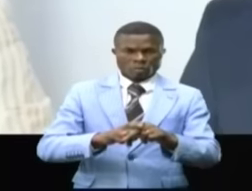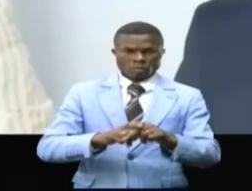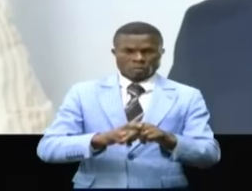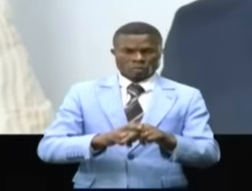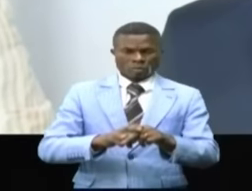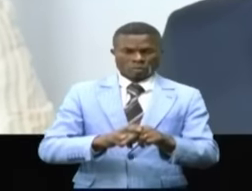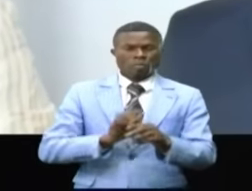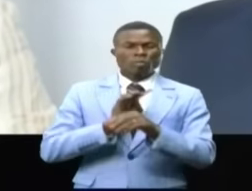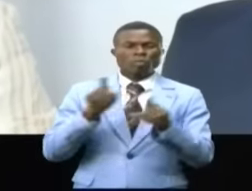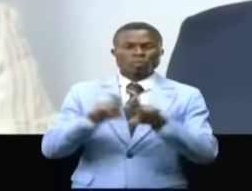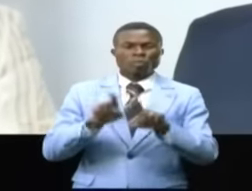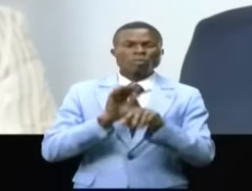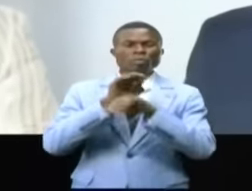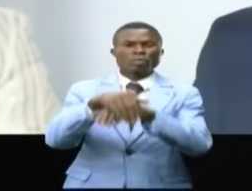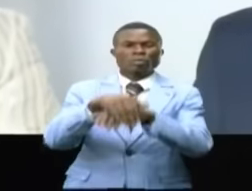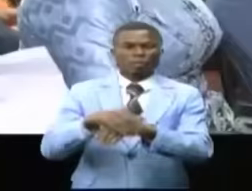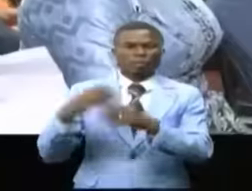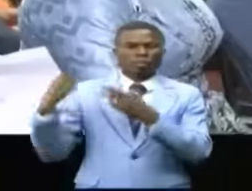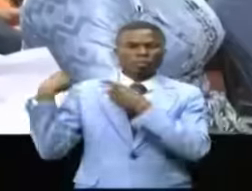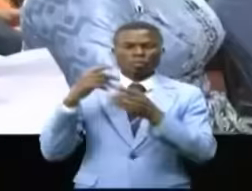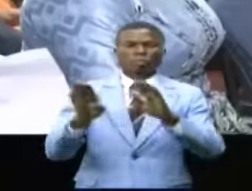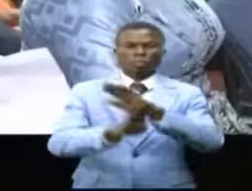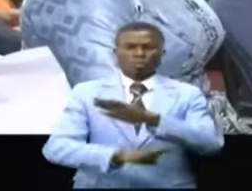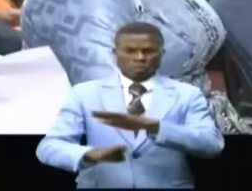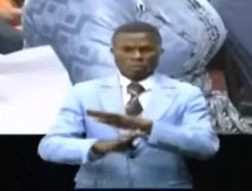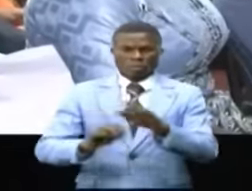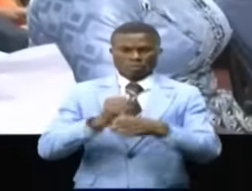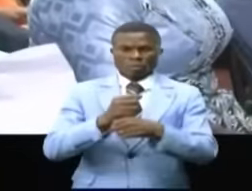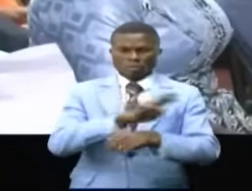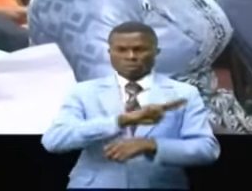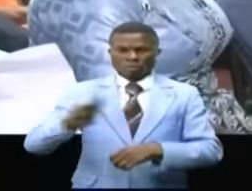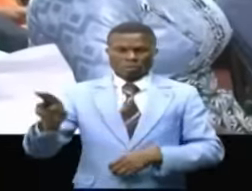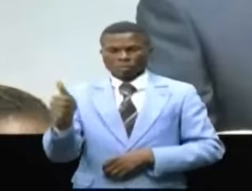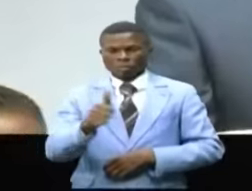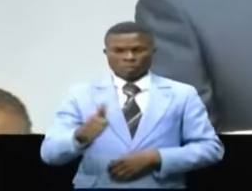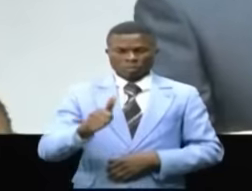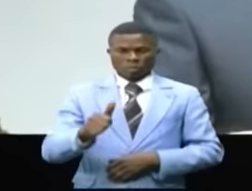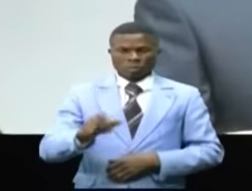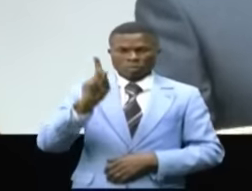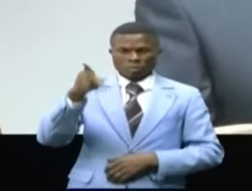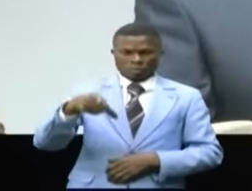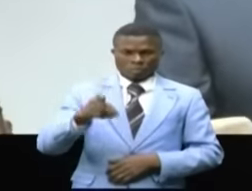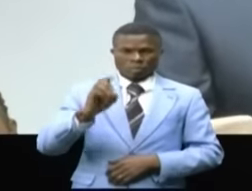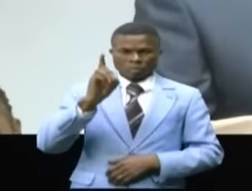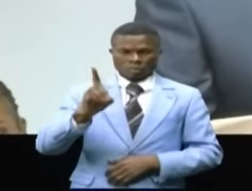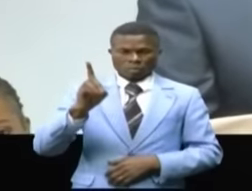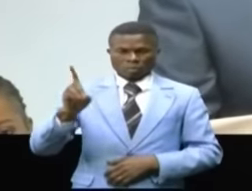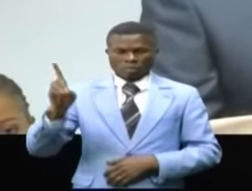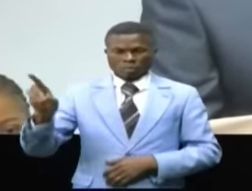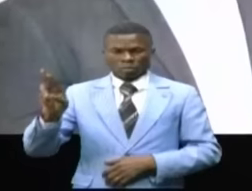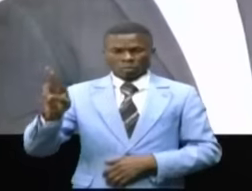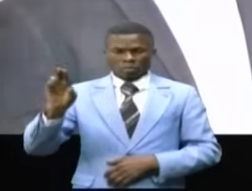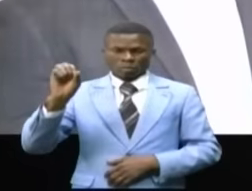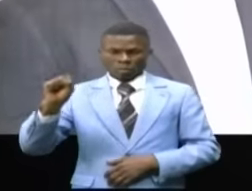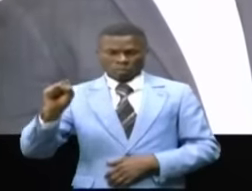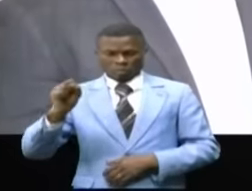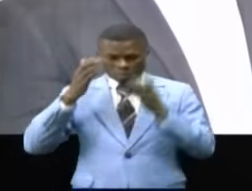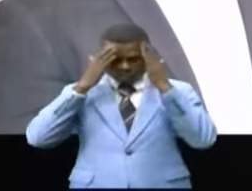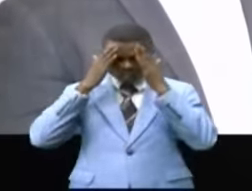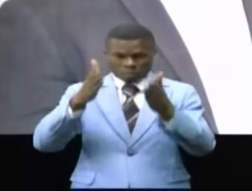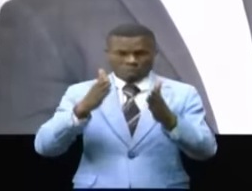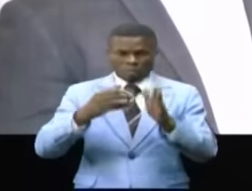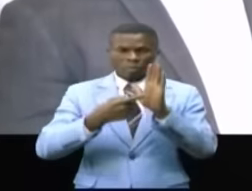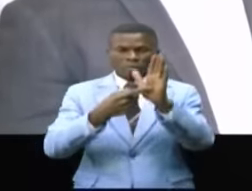une contribution depuis la base. Créé en 2021, le PDDRCS est focalisé sur la présentation